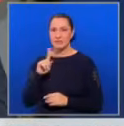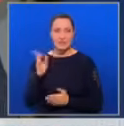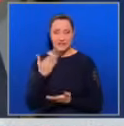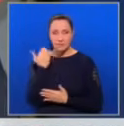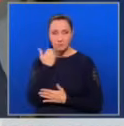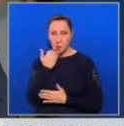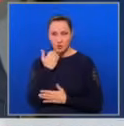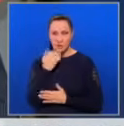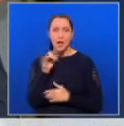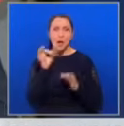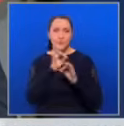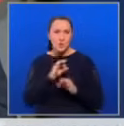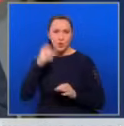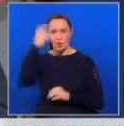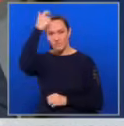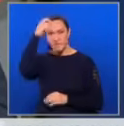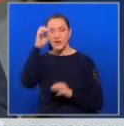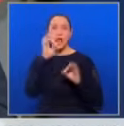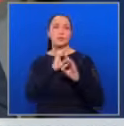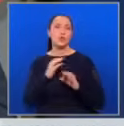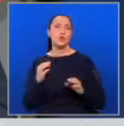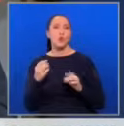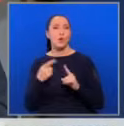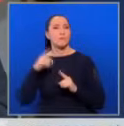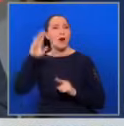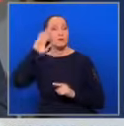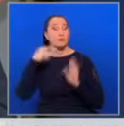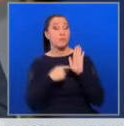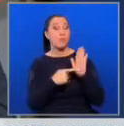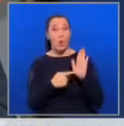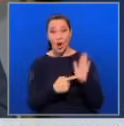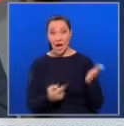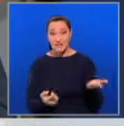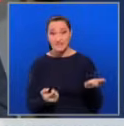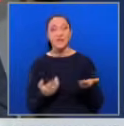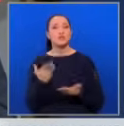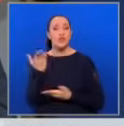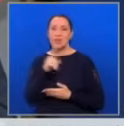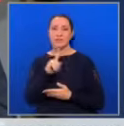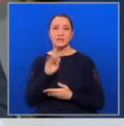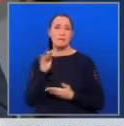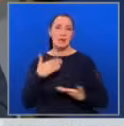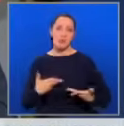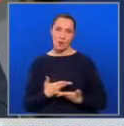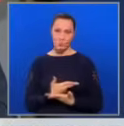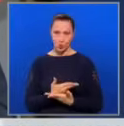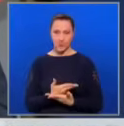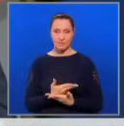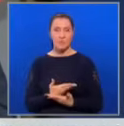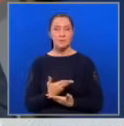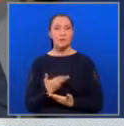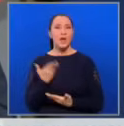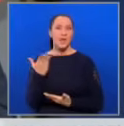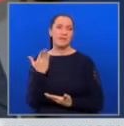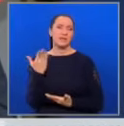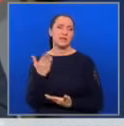използвани нито в мвр нито към армията показва че те не са били необходими и те са